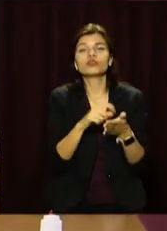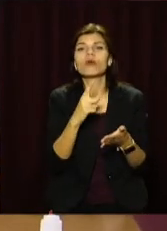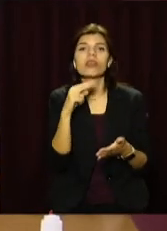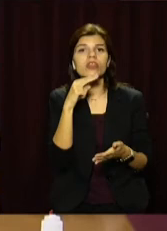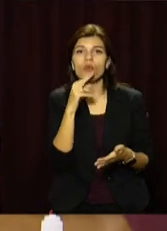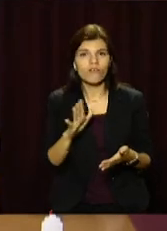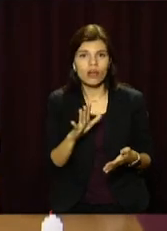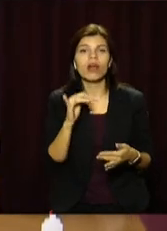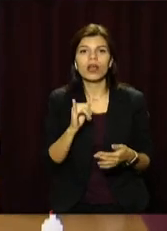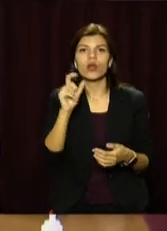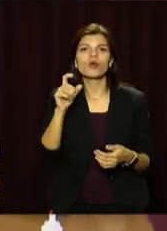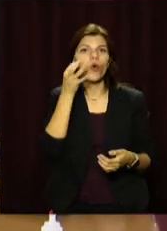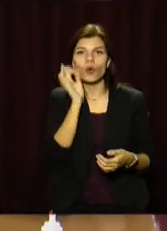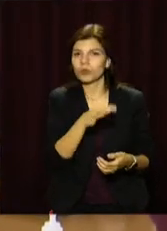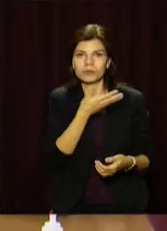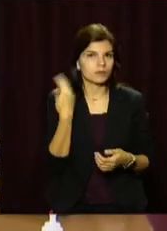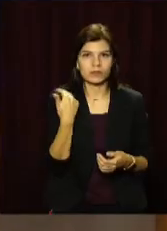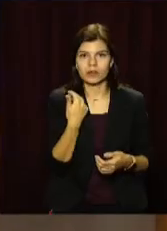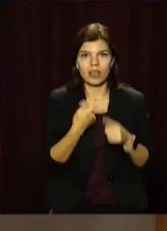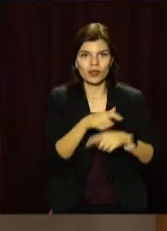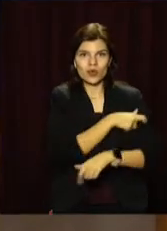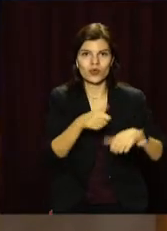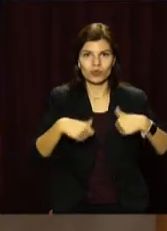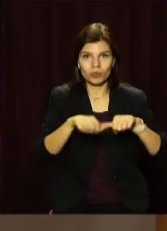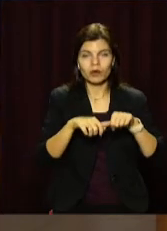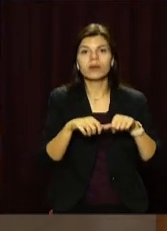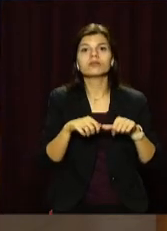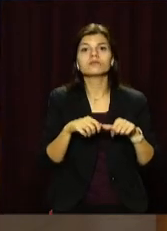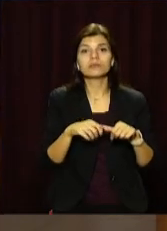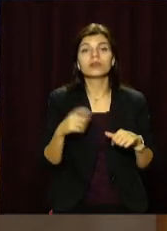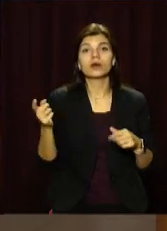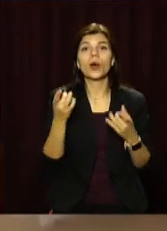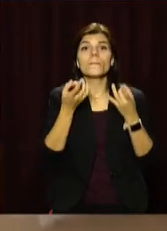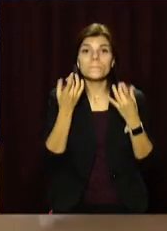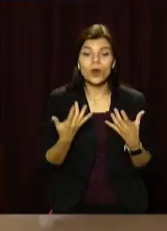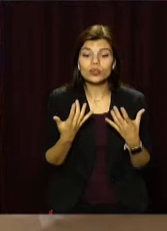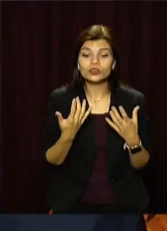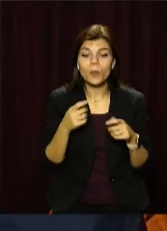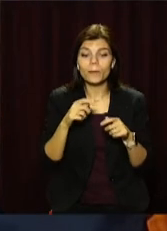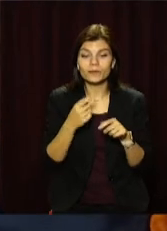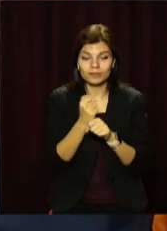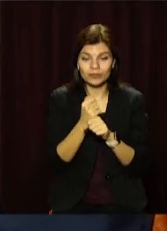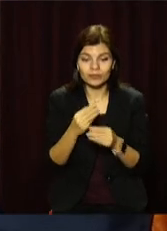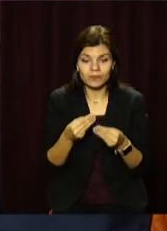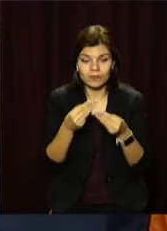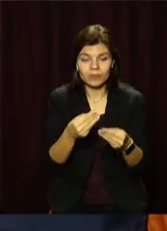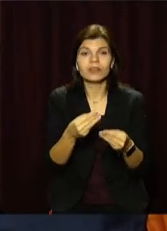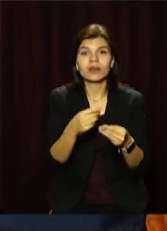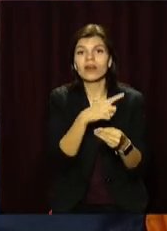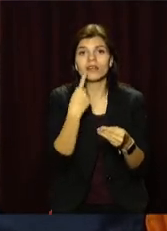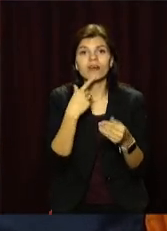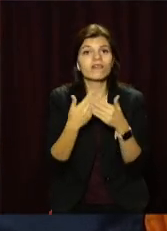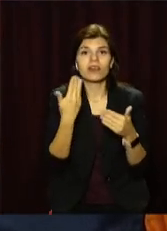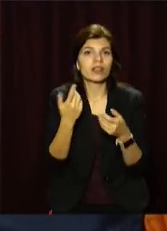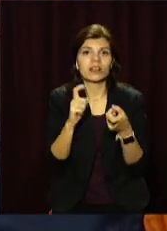членів ДВК. А щодо спрощення процедури передачі протоколів, то в ТВК наголошують, це від них не залежить. Справа